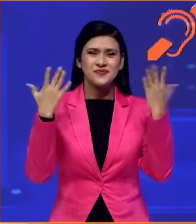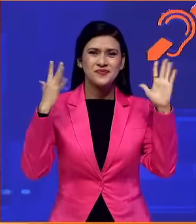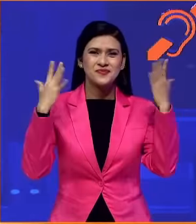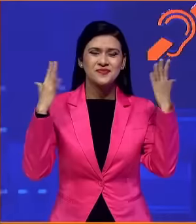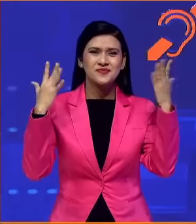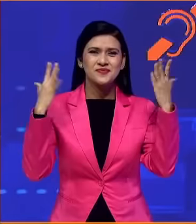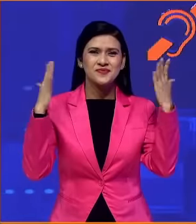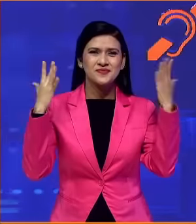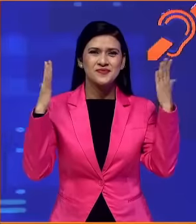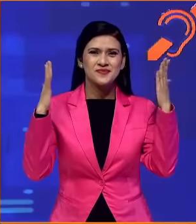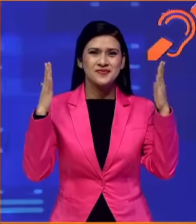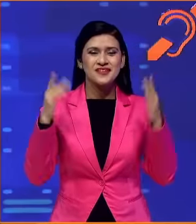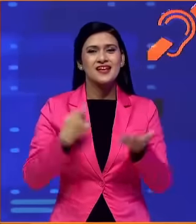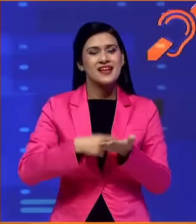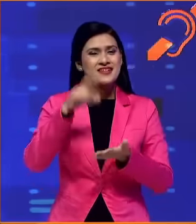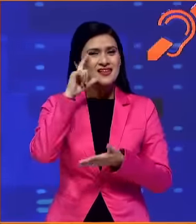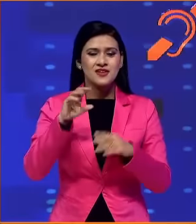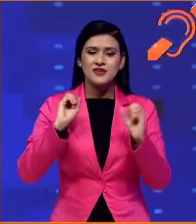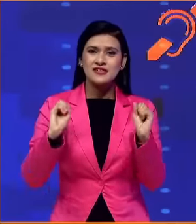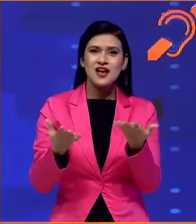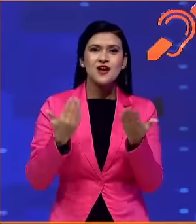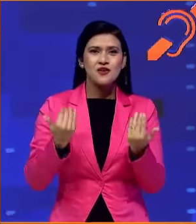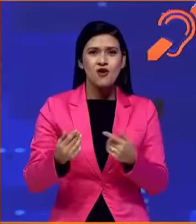सुनवाईशुरूकरतेहैं।